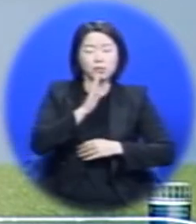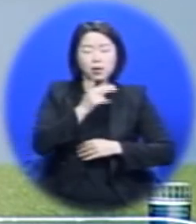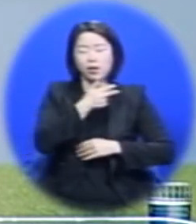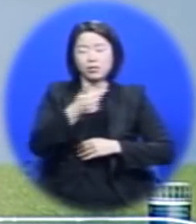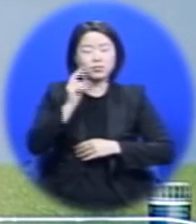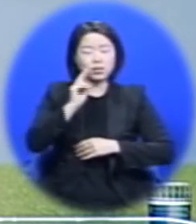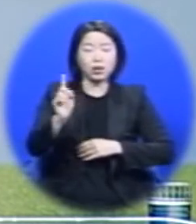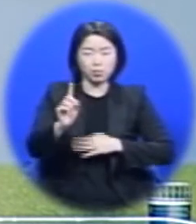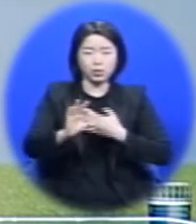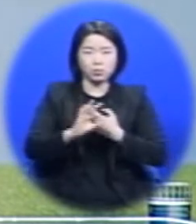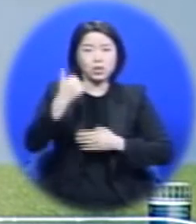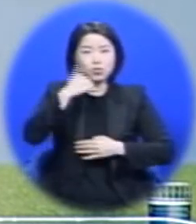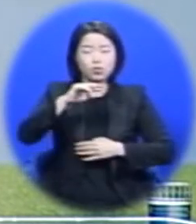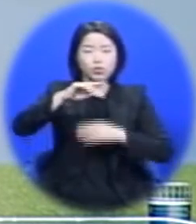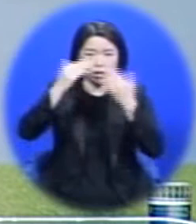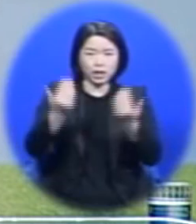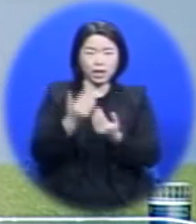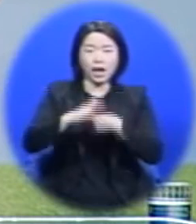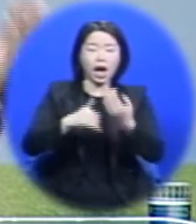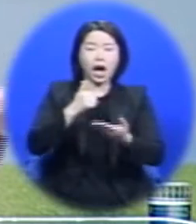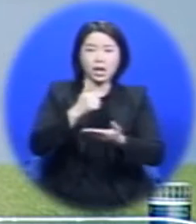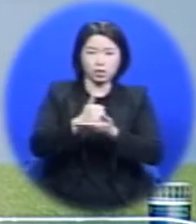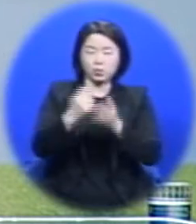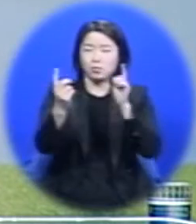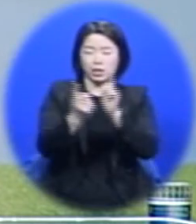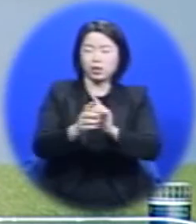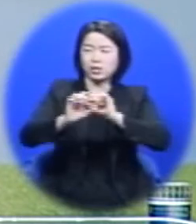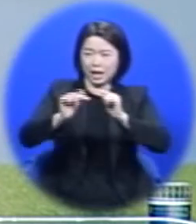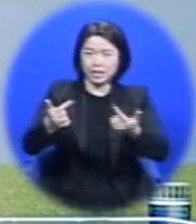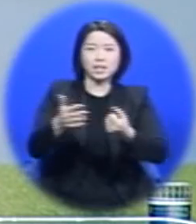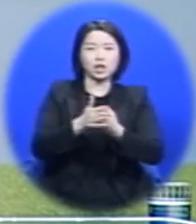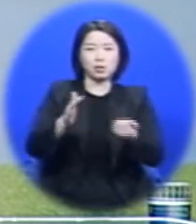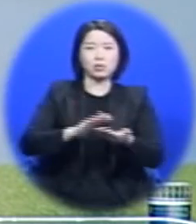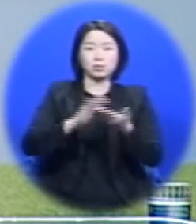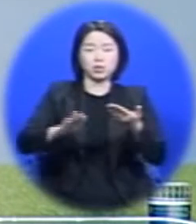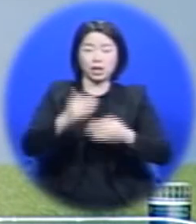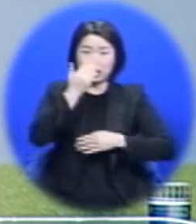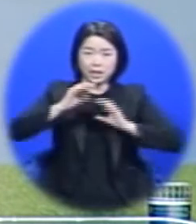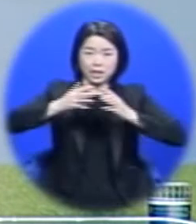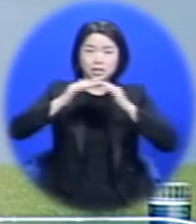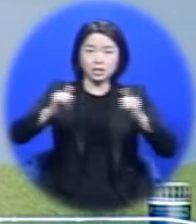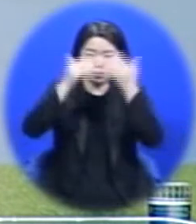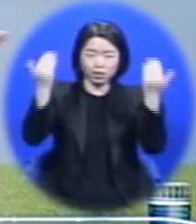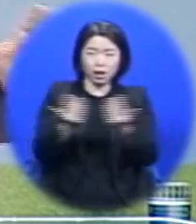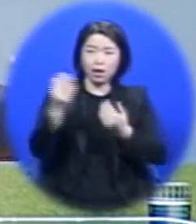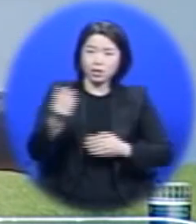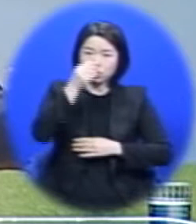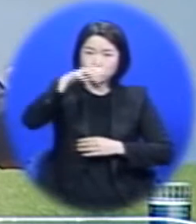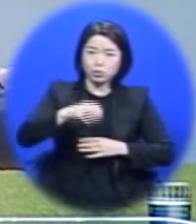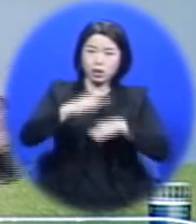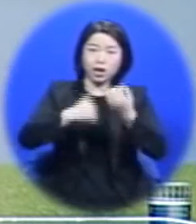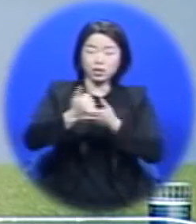것은 누구나 다 성소에서 하나님을 만난 게 아니기 때문입니다. 이스라엘 백성들이 다 성소에서